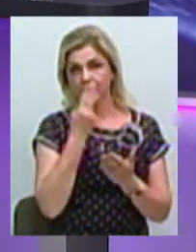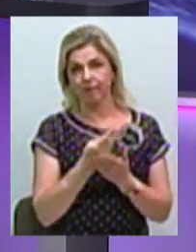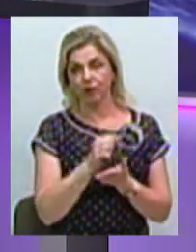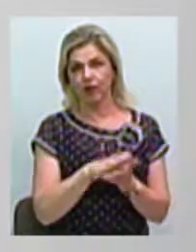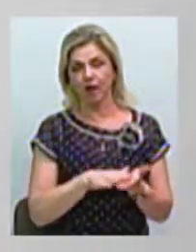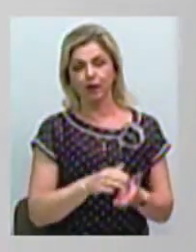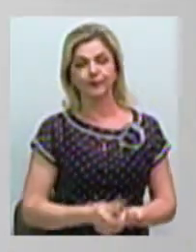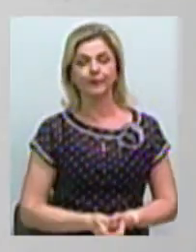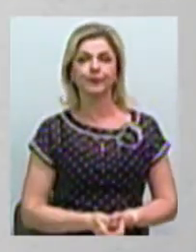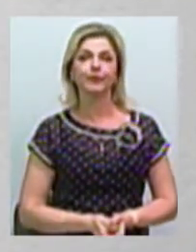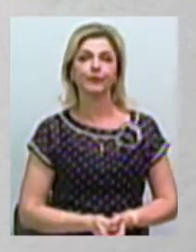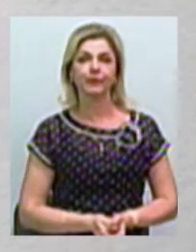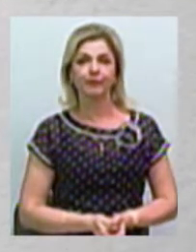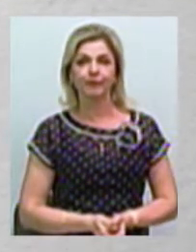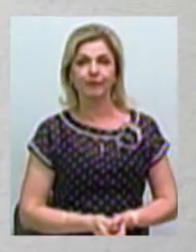далі.